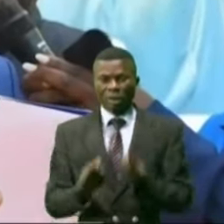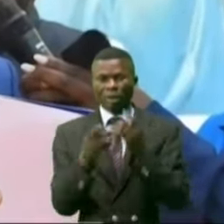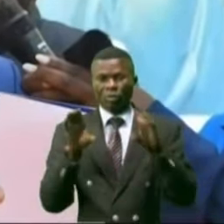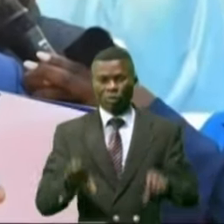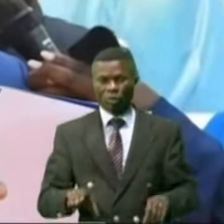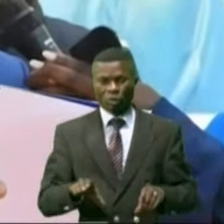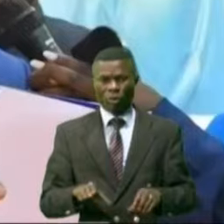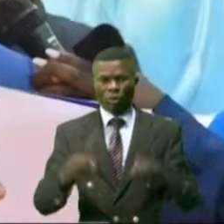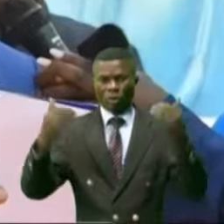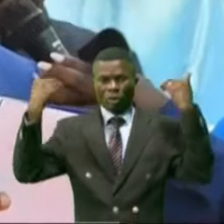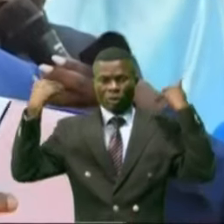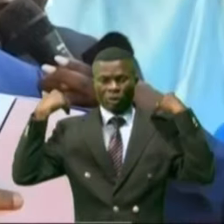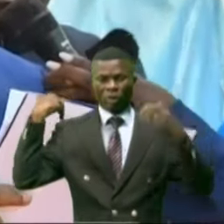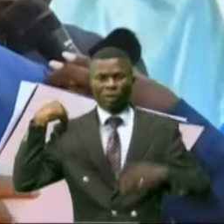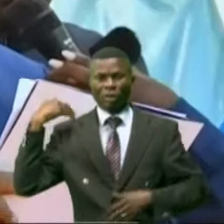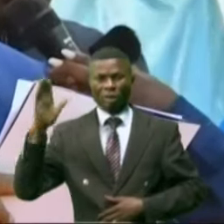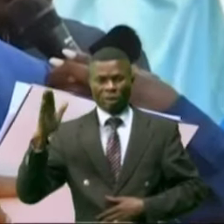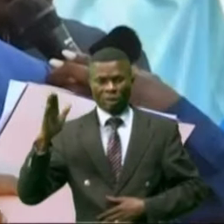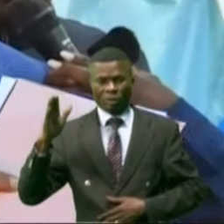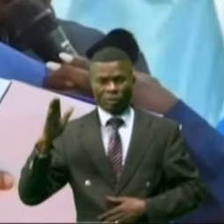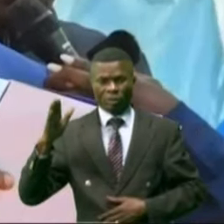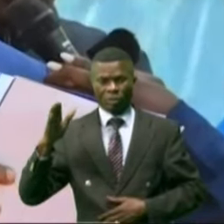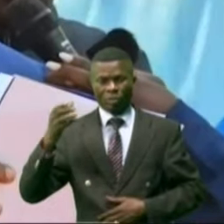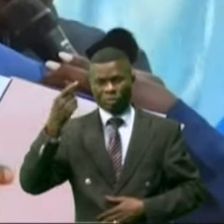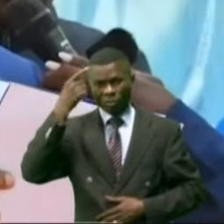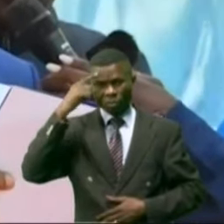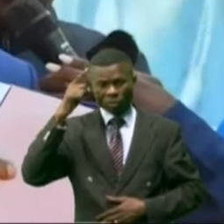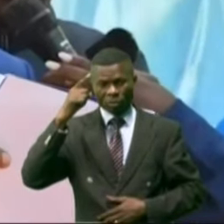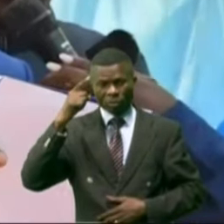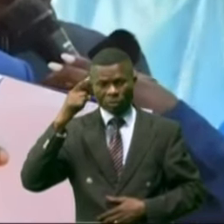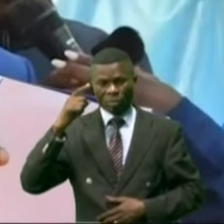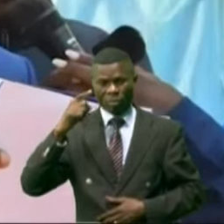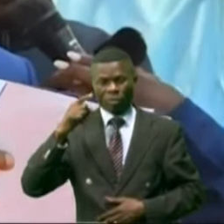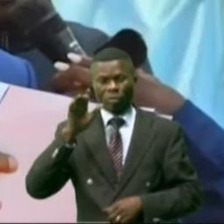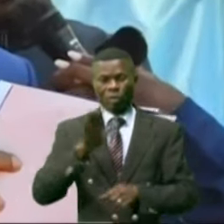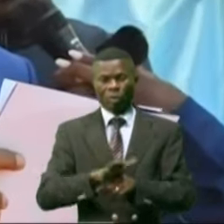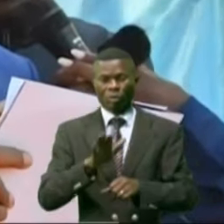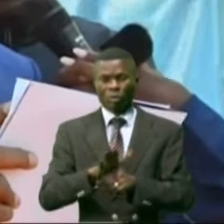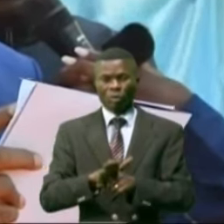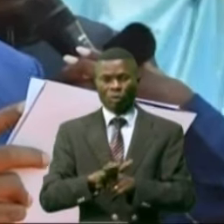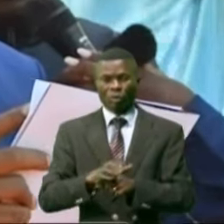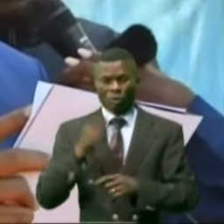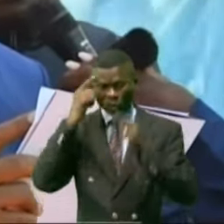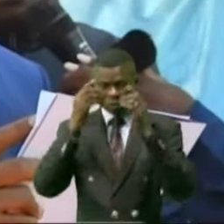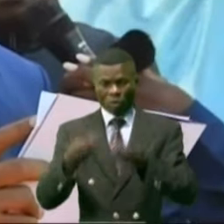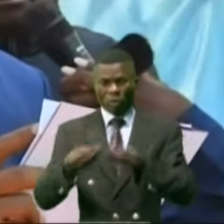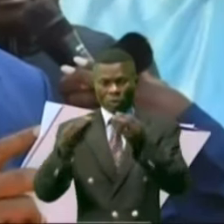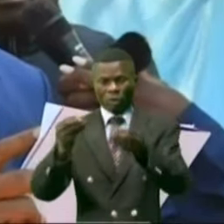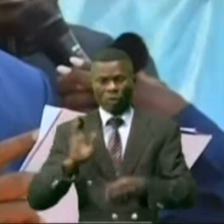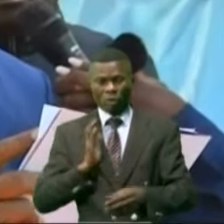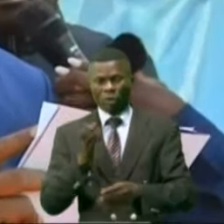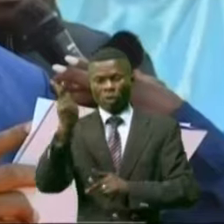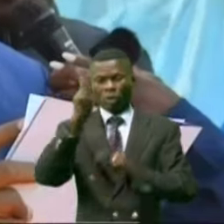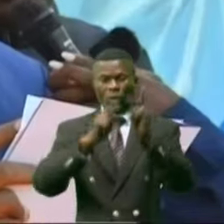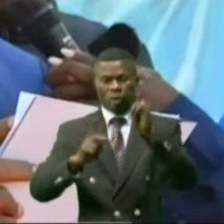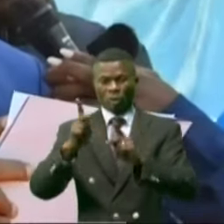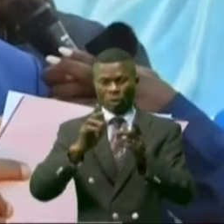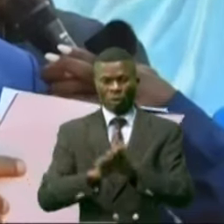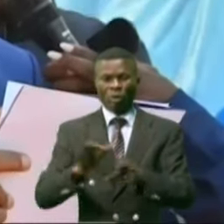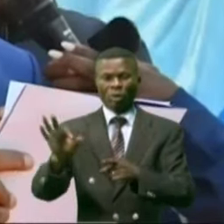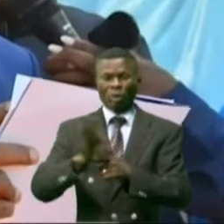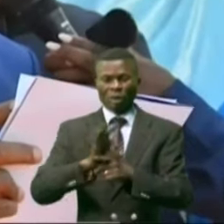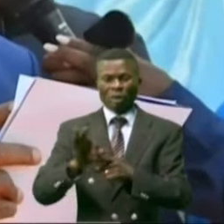chef de l'État, pour les soucis permanents de doter nos populations de